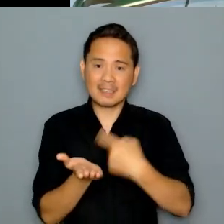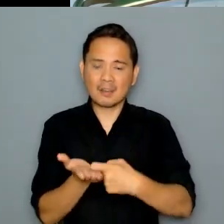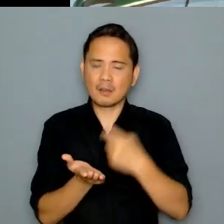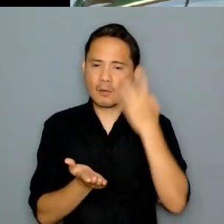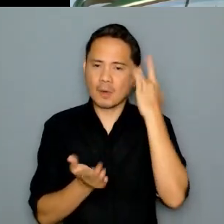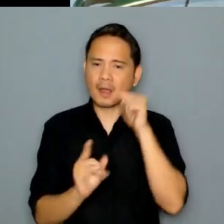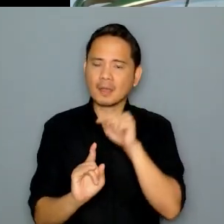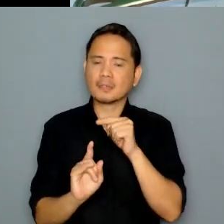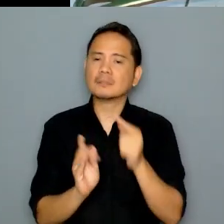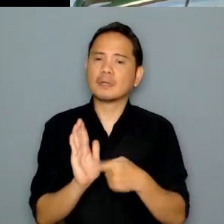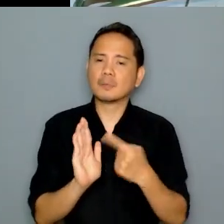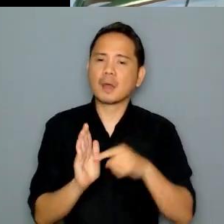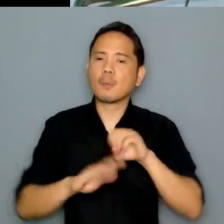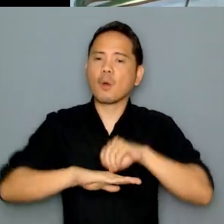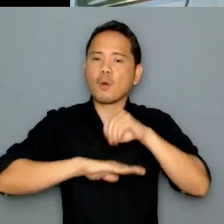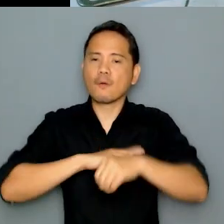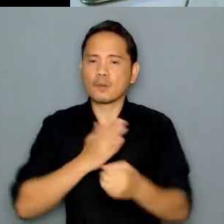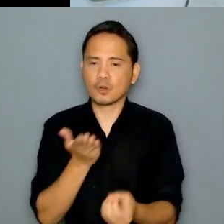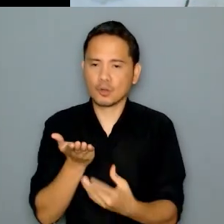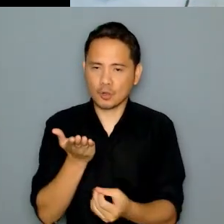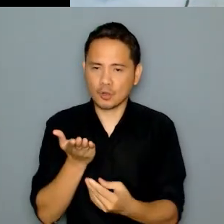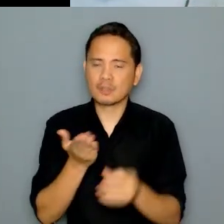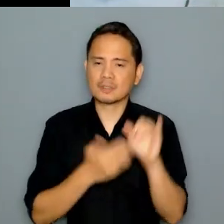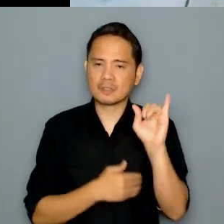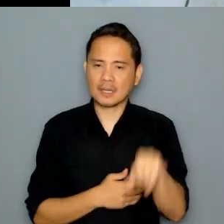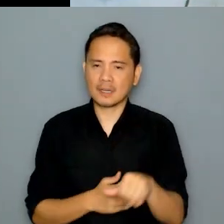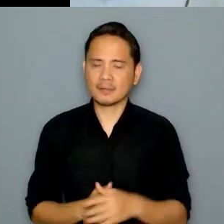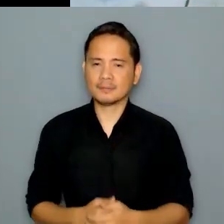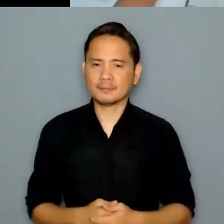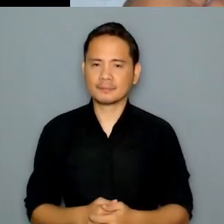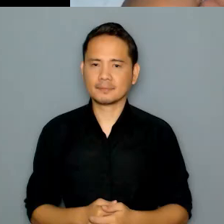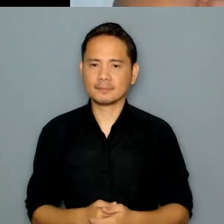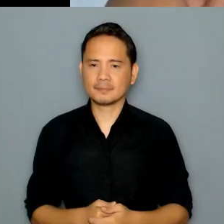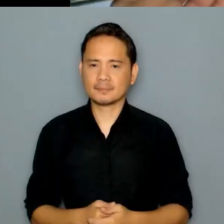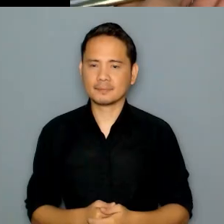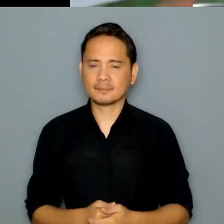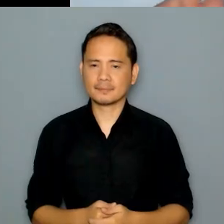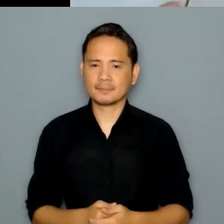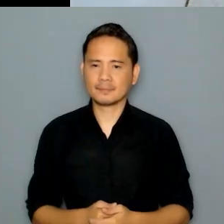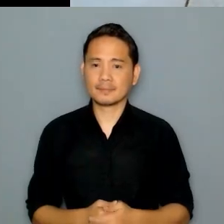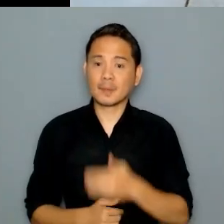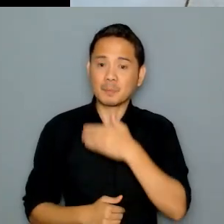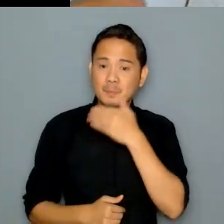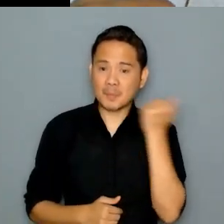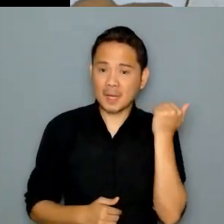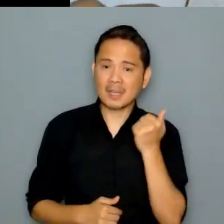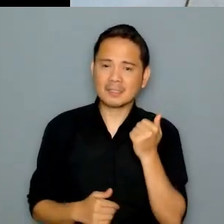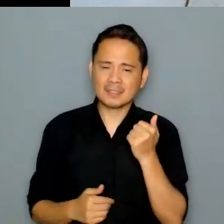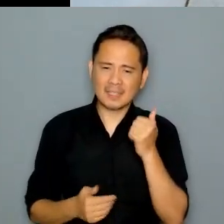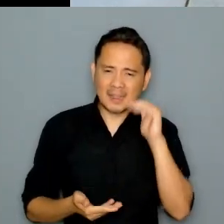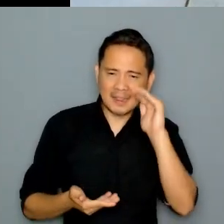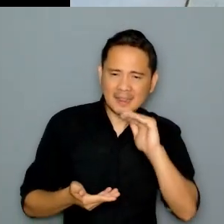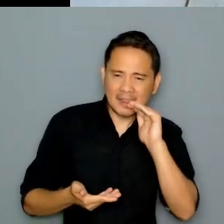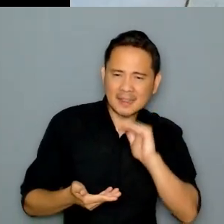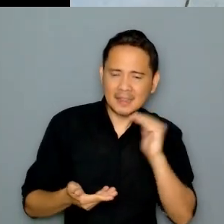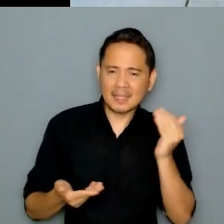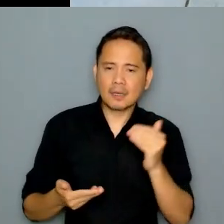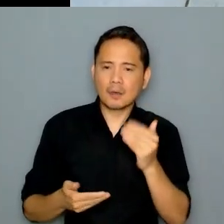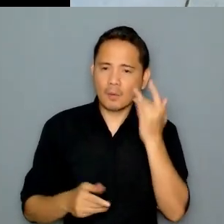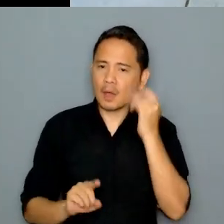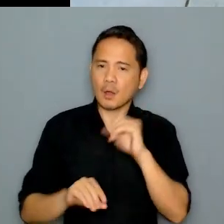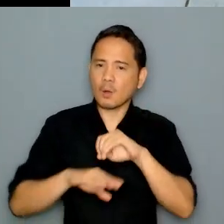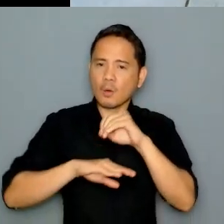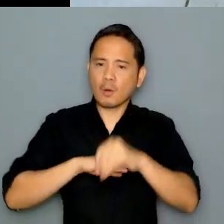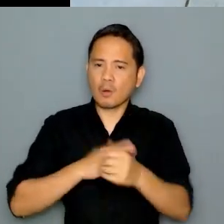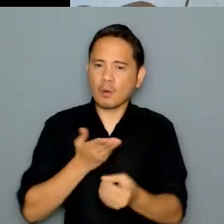daw. So, hindi nga din naman maganda kung ma-overcook. Pero, kung malalaki yung hipon, depende